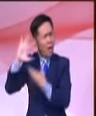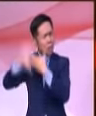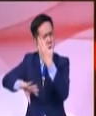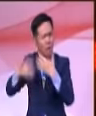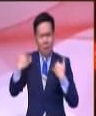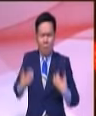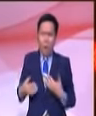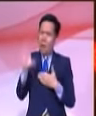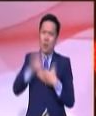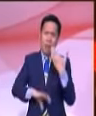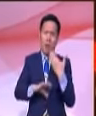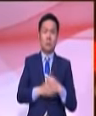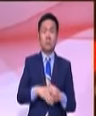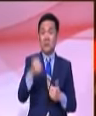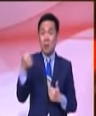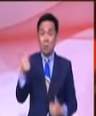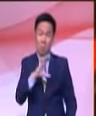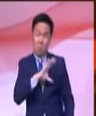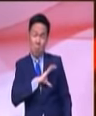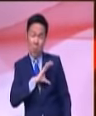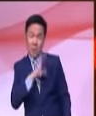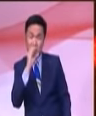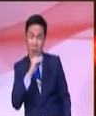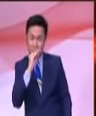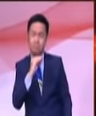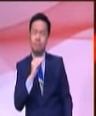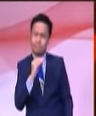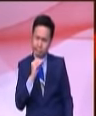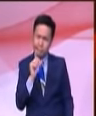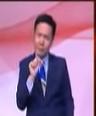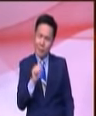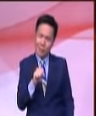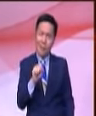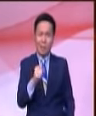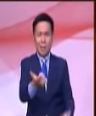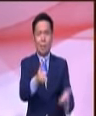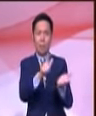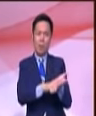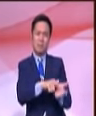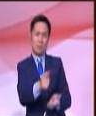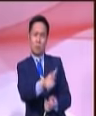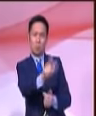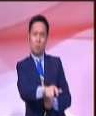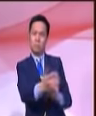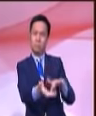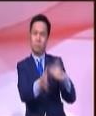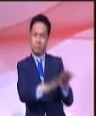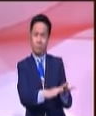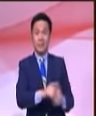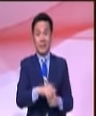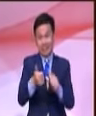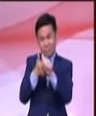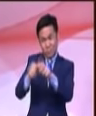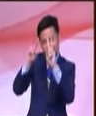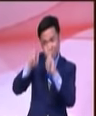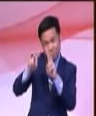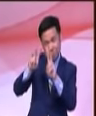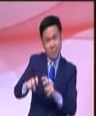Kemaman, Superintenden Hanyan Ramlan ketika dihubungi mengesahkan ada menerima laporan. Kes dirujuk mengikut Akta Pengangkutan